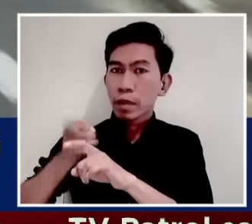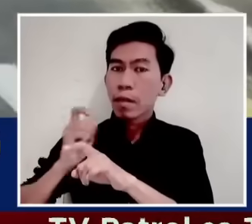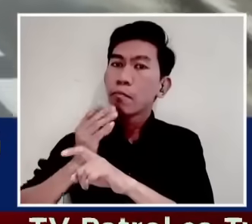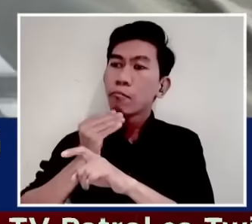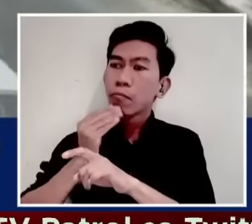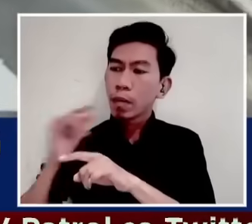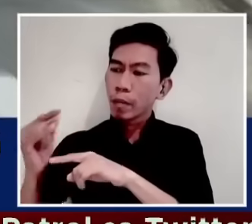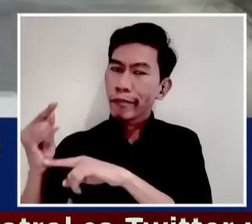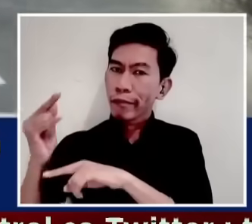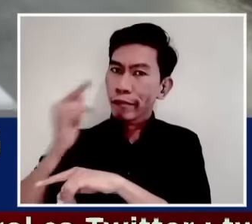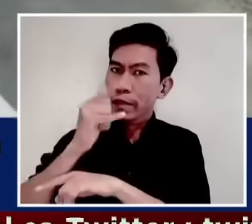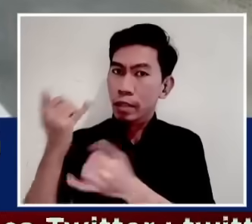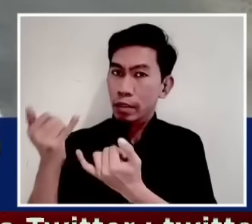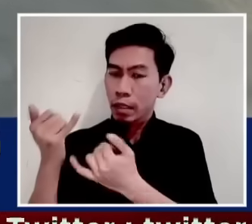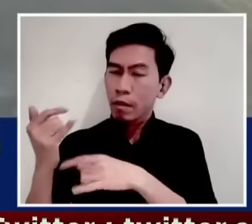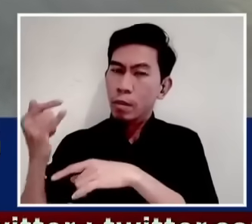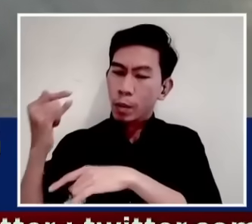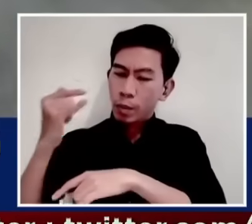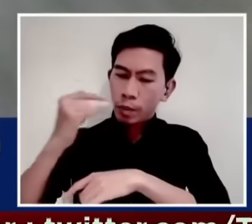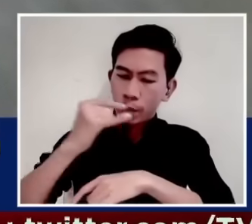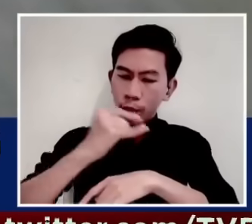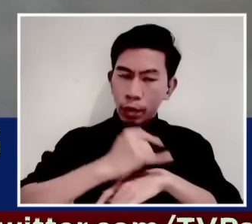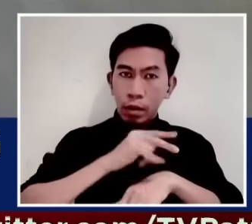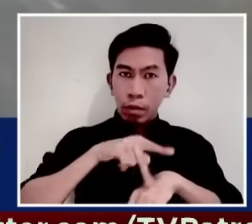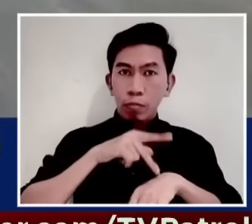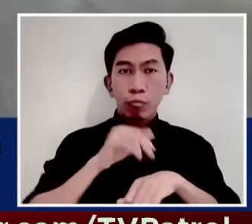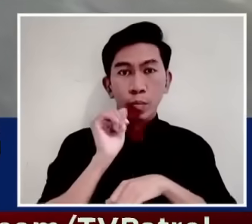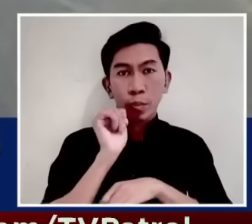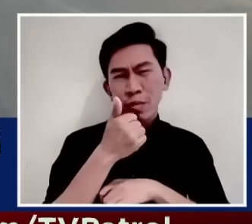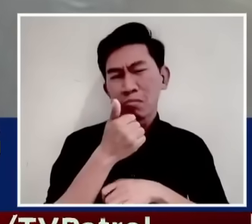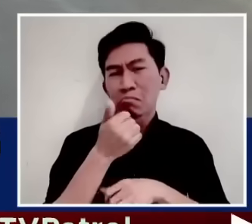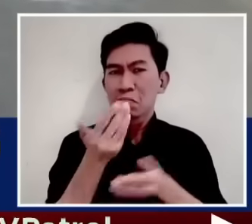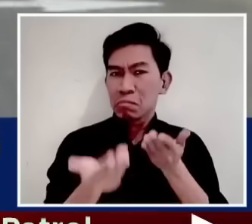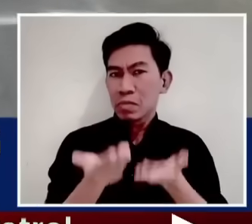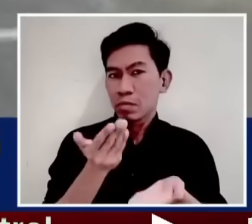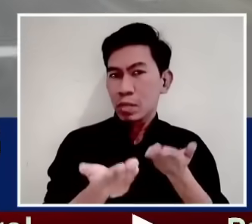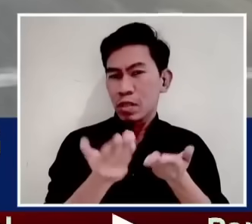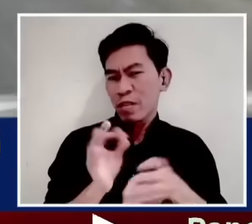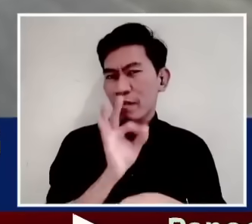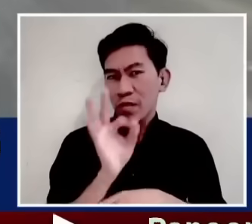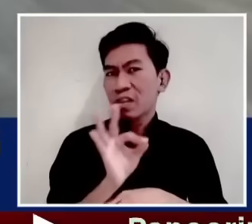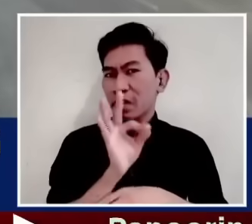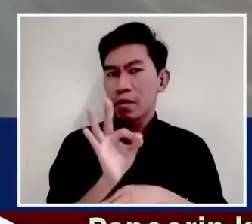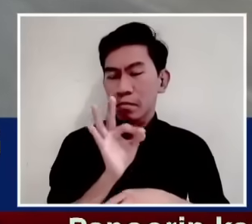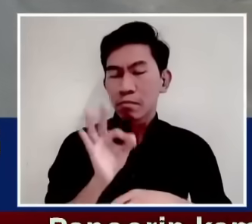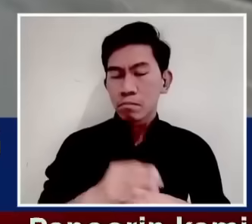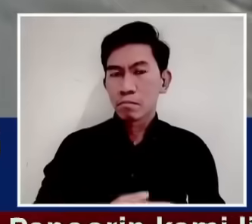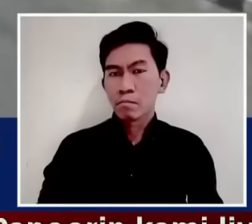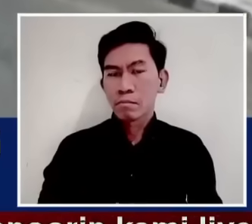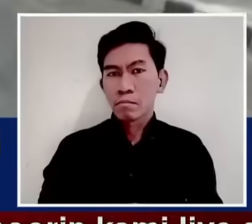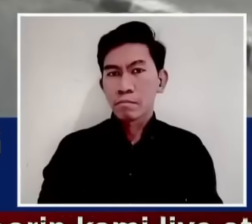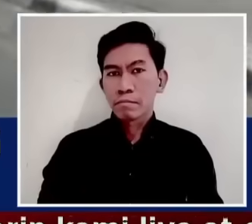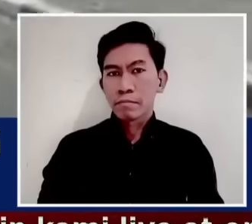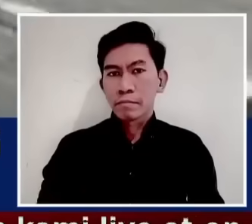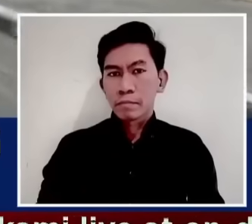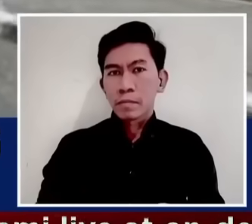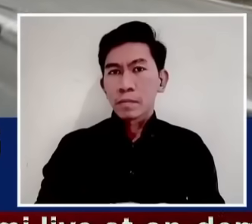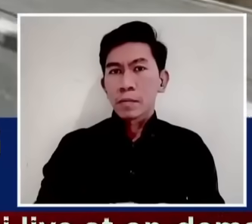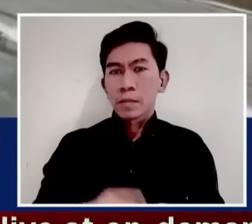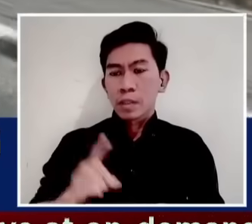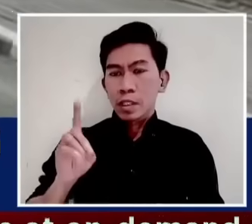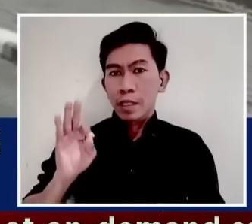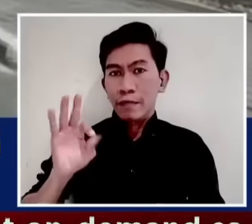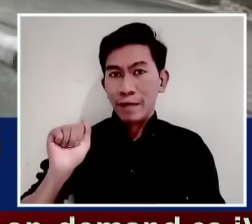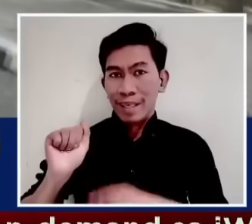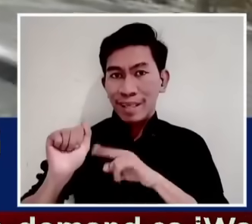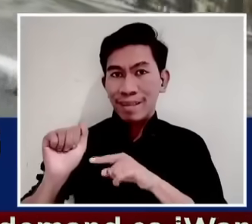at inaasahan na darating dito sa Pilipinas bukas o kaya naman ay sa Biyernes. Nilinaw ni Foreign Affairs Undersecretary Eduardo De Vega